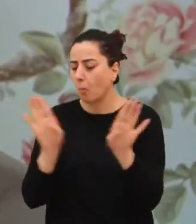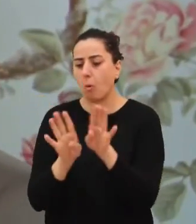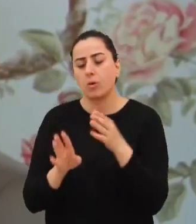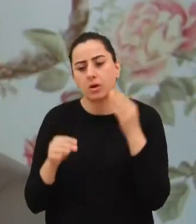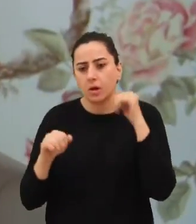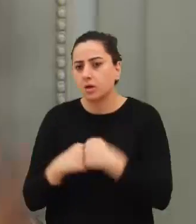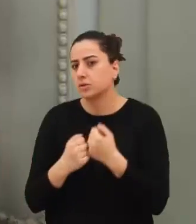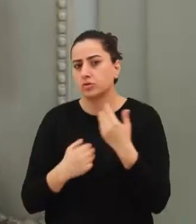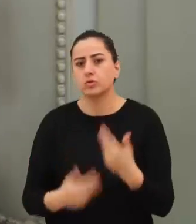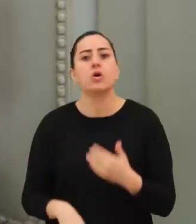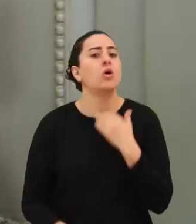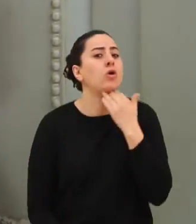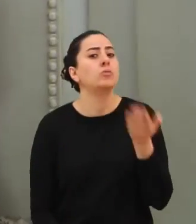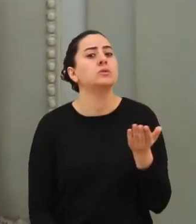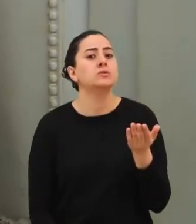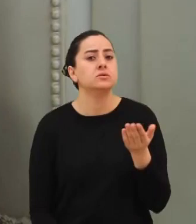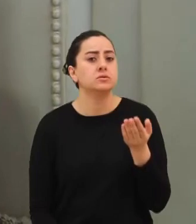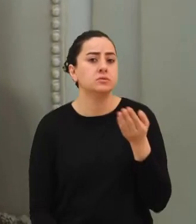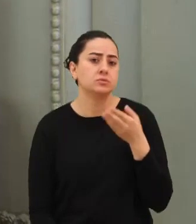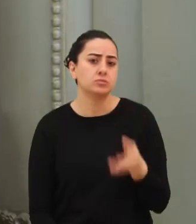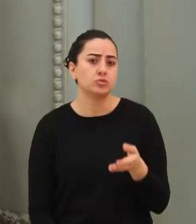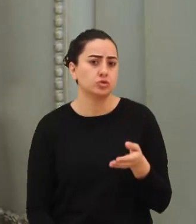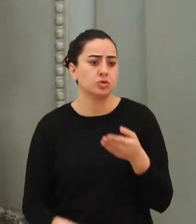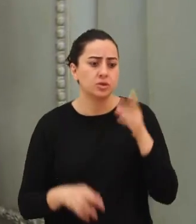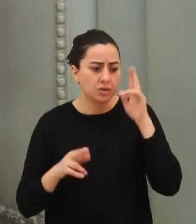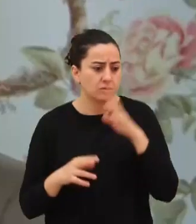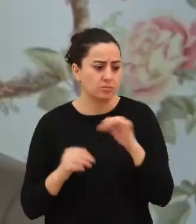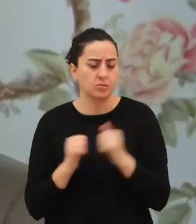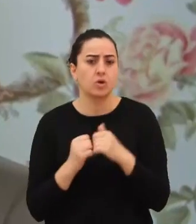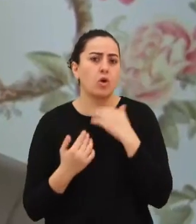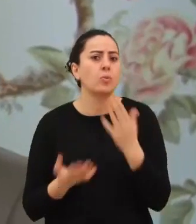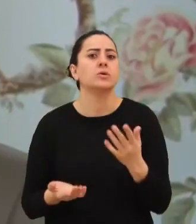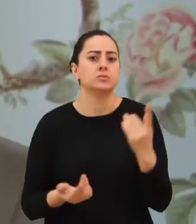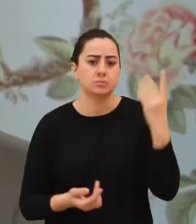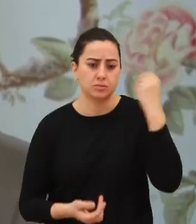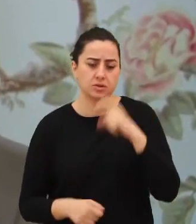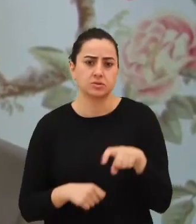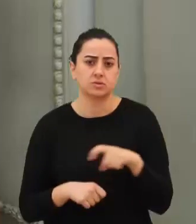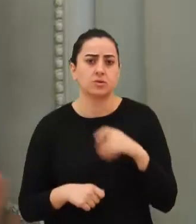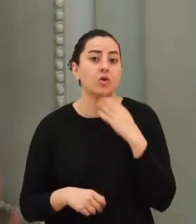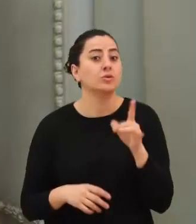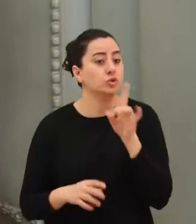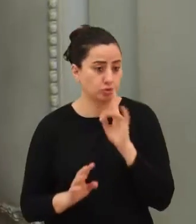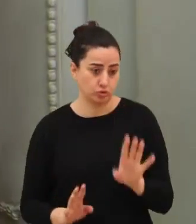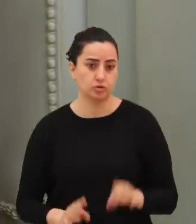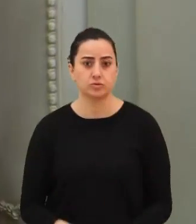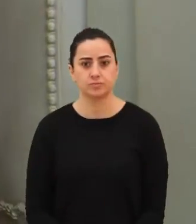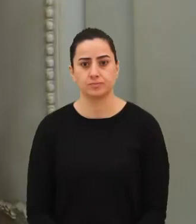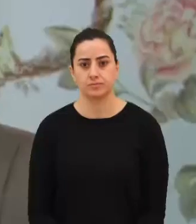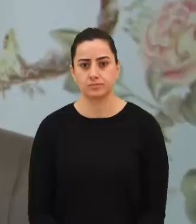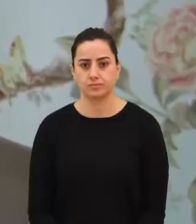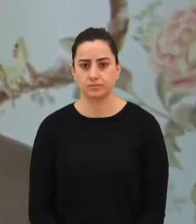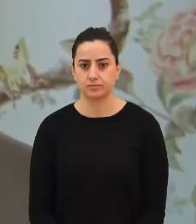içeride kaldık diyeceğim. Olmaz. Yani burada ya yabancı biriyle baş başa ne yapıyorsun diye bana çok kızar. O yüzden sakın sesini çıkartma, tamam